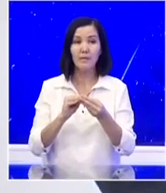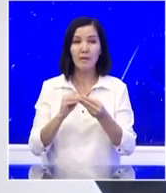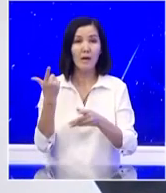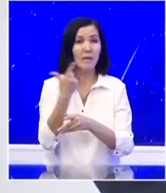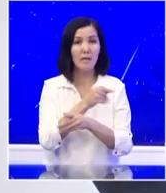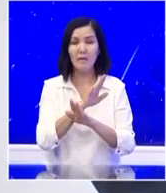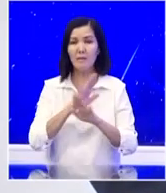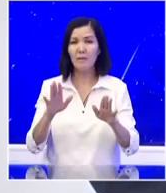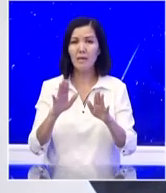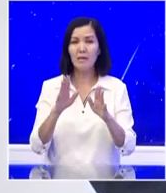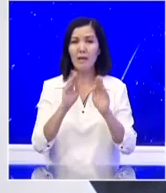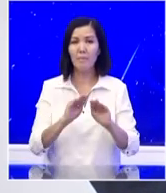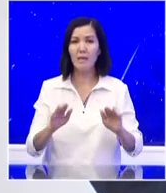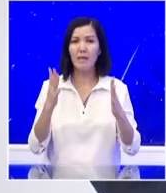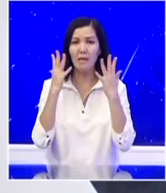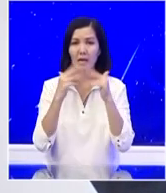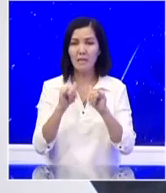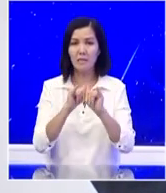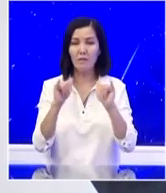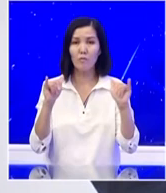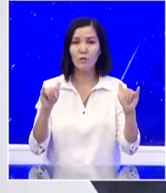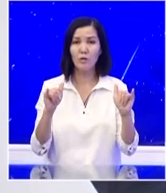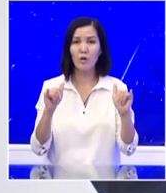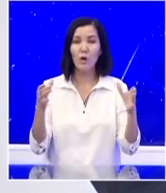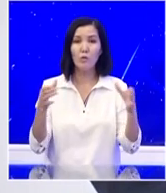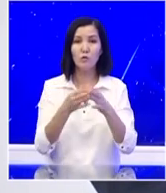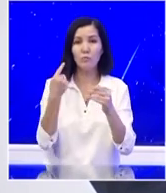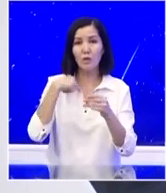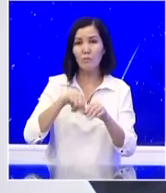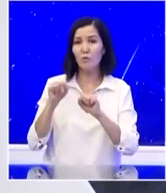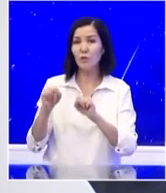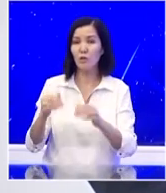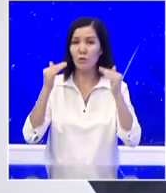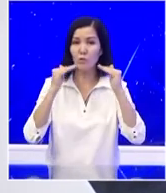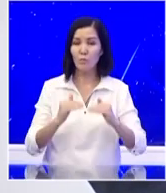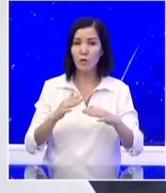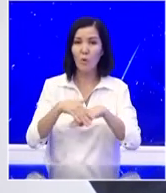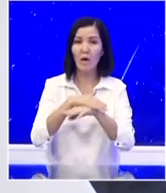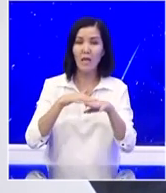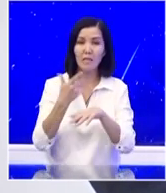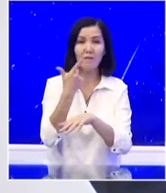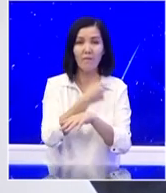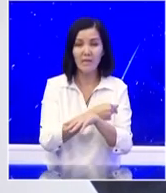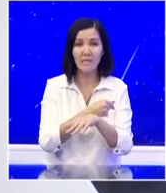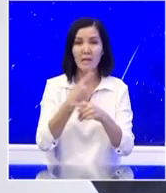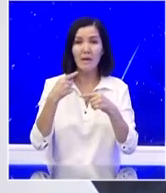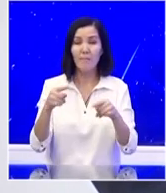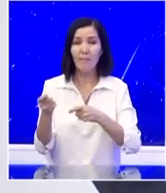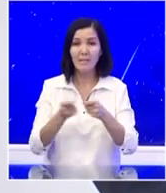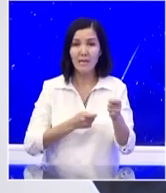егілмеген адам саны өсуі ұжымдық иммунитеттің төмендеуге және халықтың арасында вакцинамен